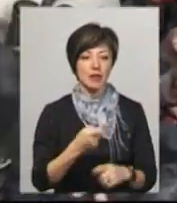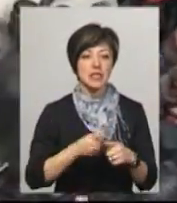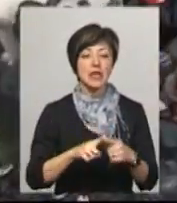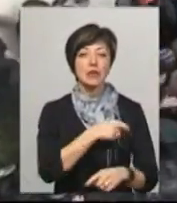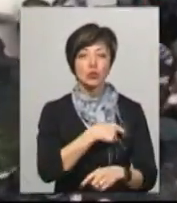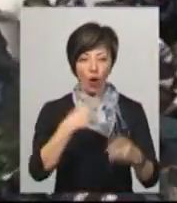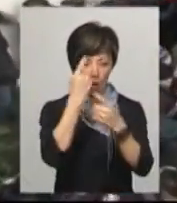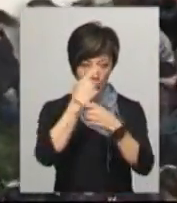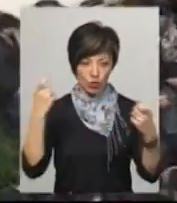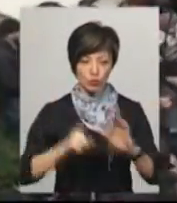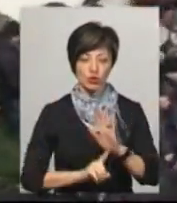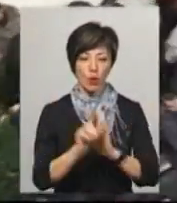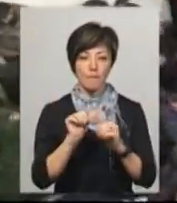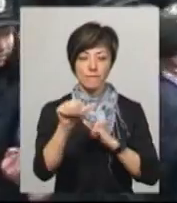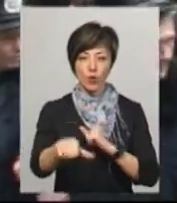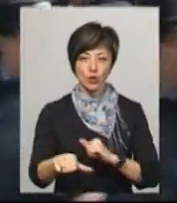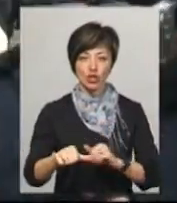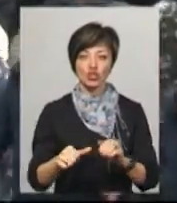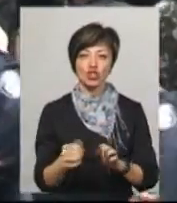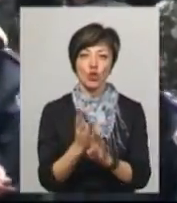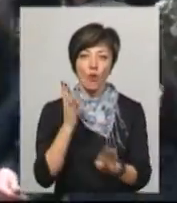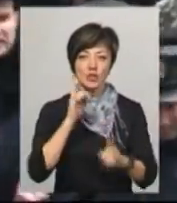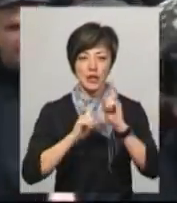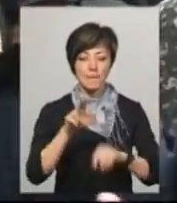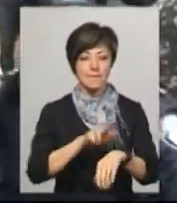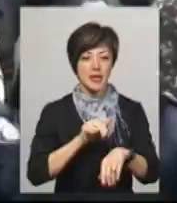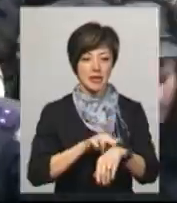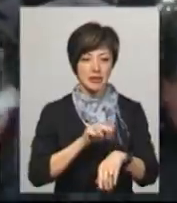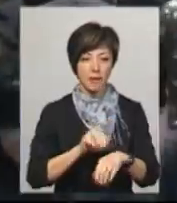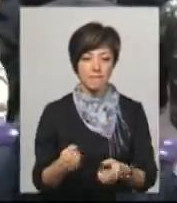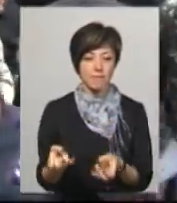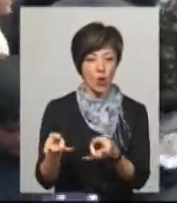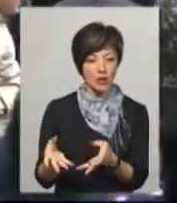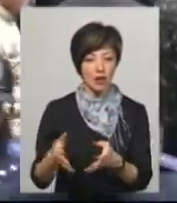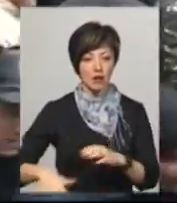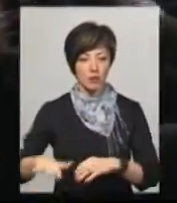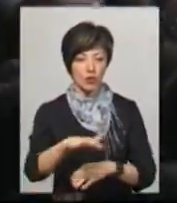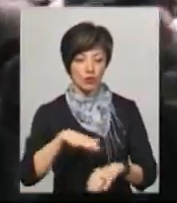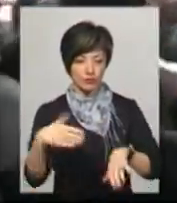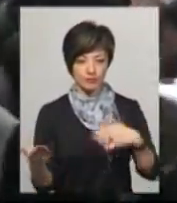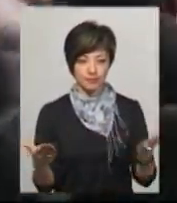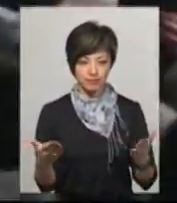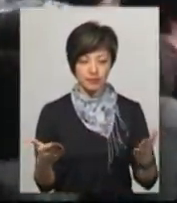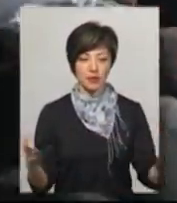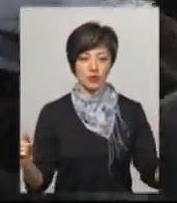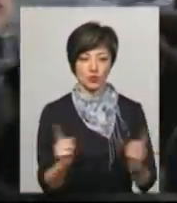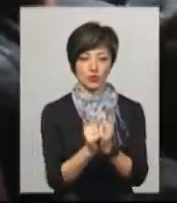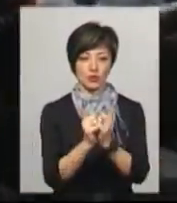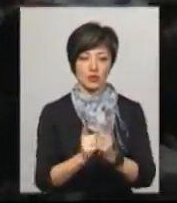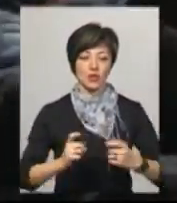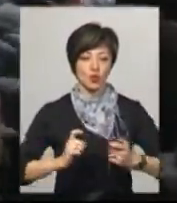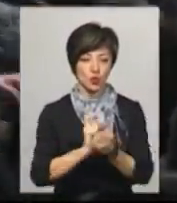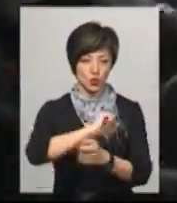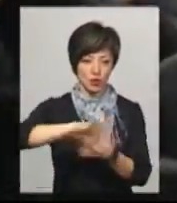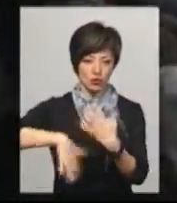час оголошують початок позачергової сесії. Міліція покидає площу. Протилежні сторони зійшлися лице в лице.